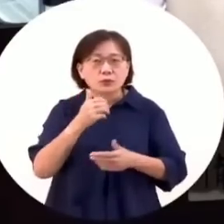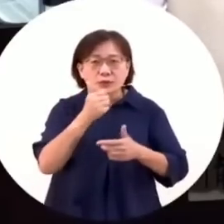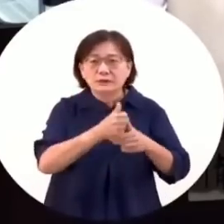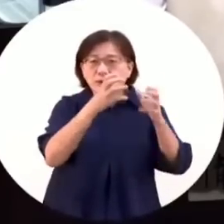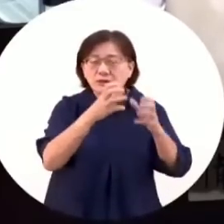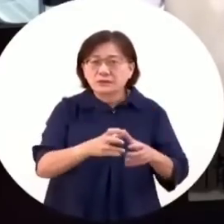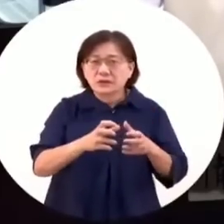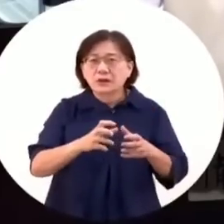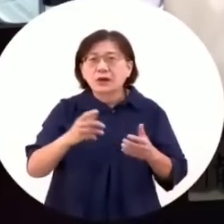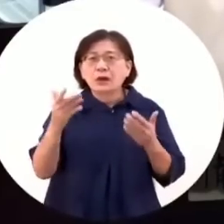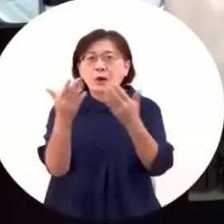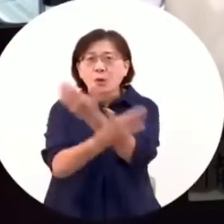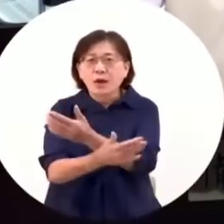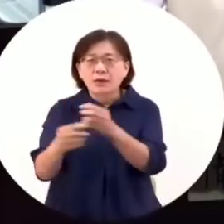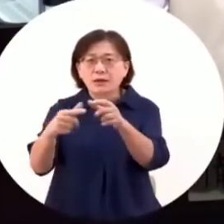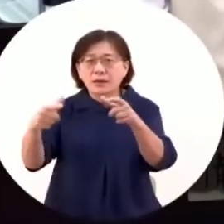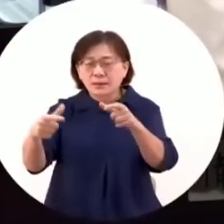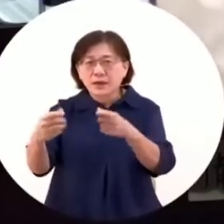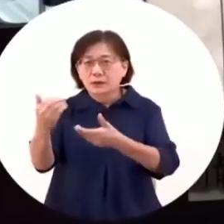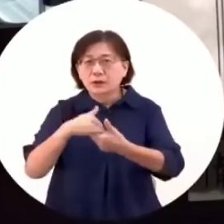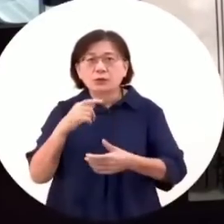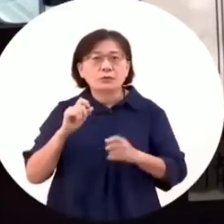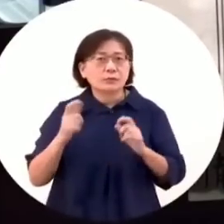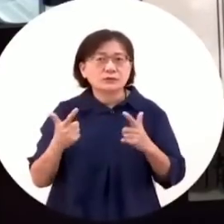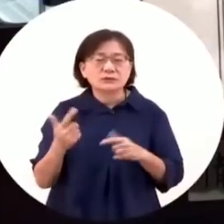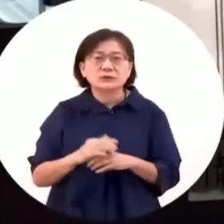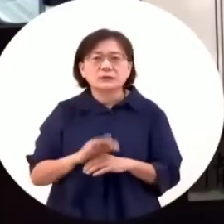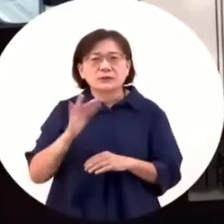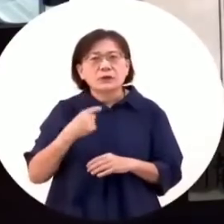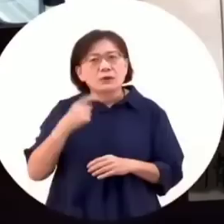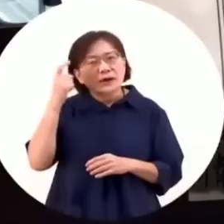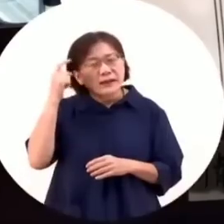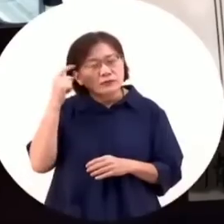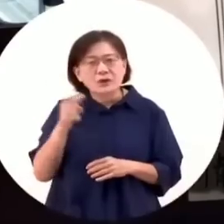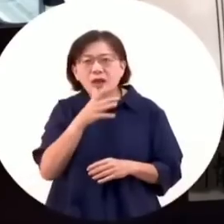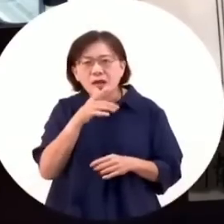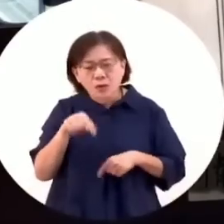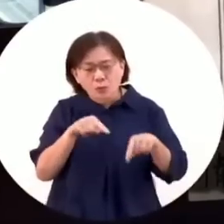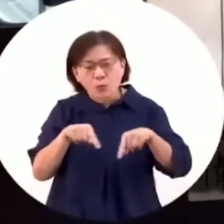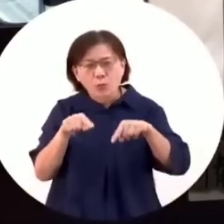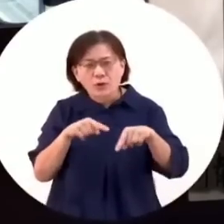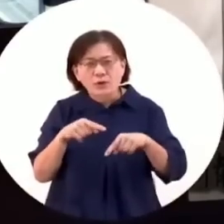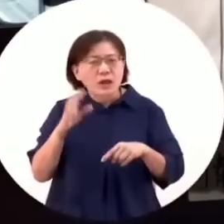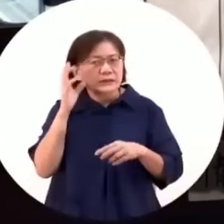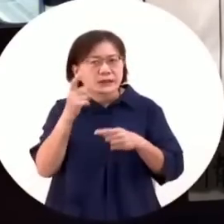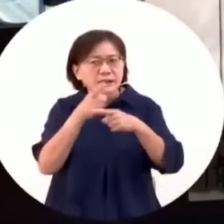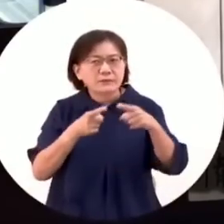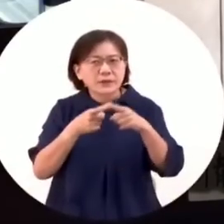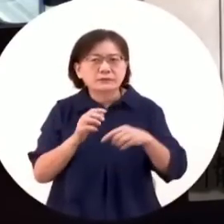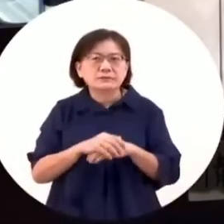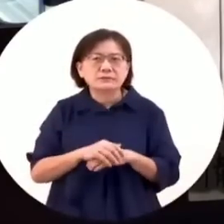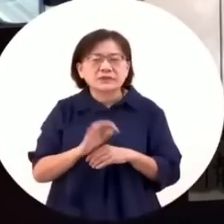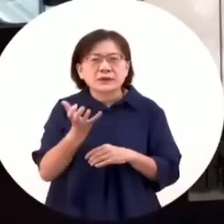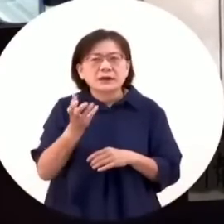立？诶，问题， 你看爱听传播伊诶用意是讲安怎啊？但是听头仔听你放迄段吼，我是感觉